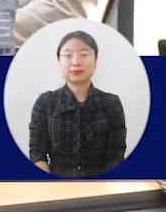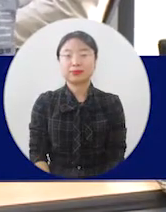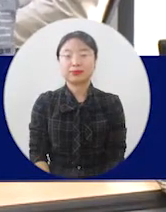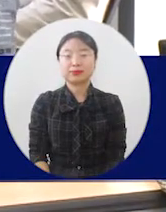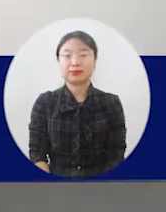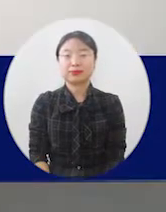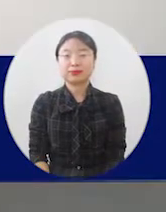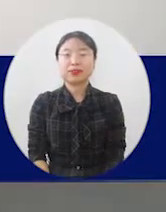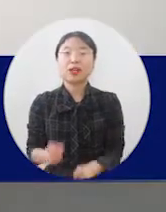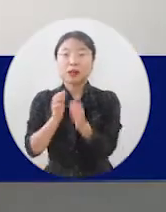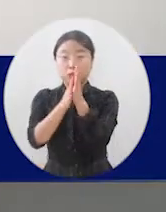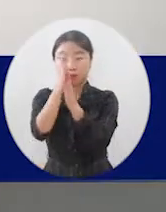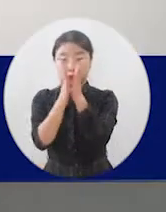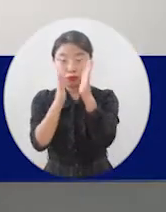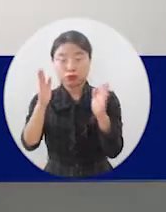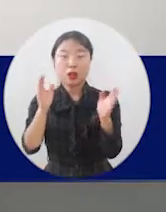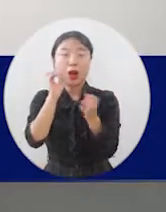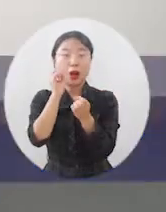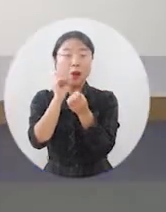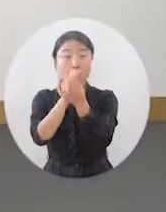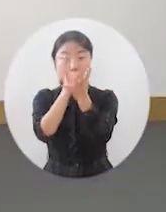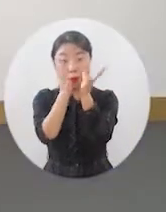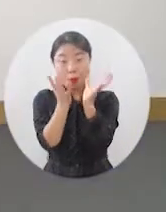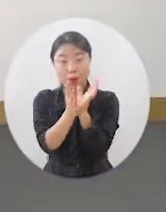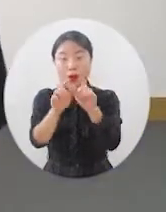의왕시민정원사 조경가든 수료식이 개최됐습니다.